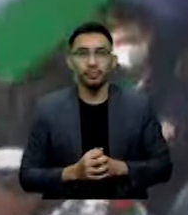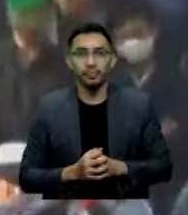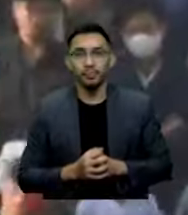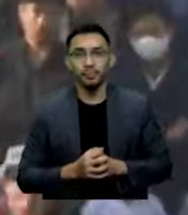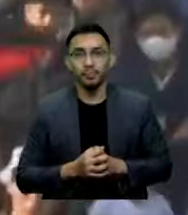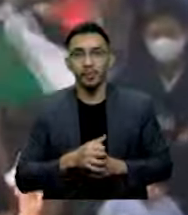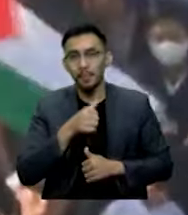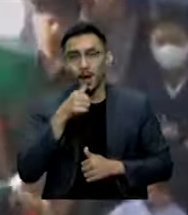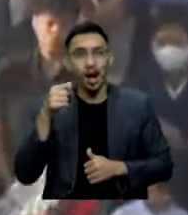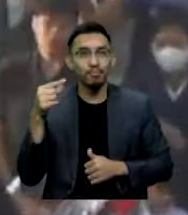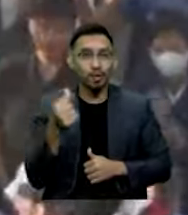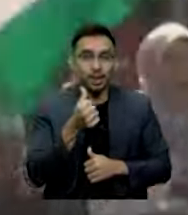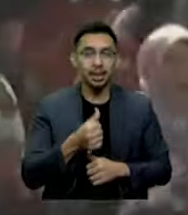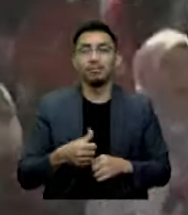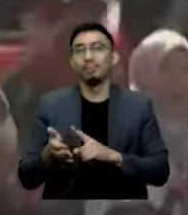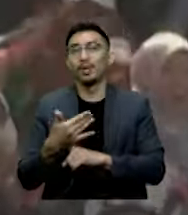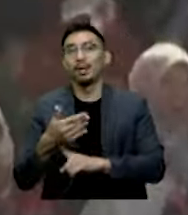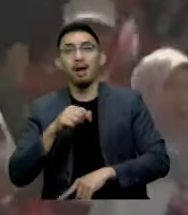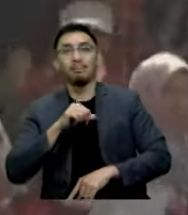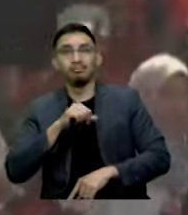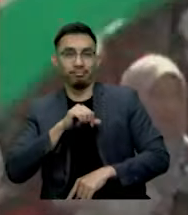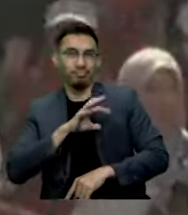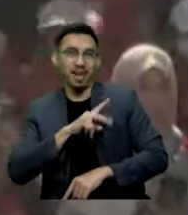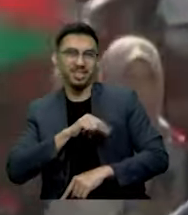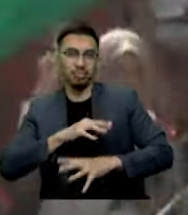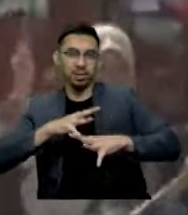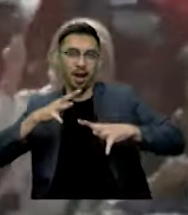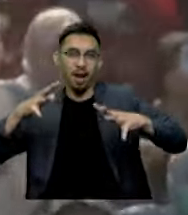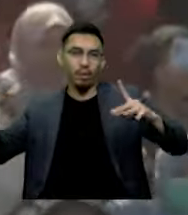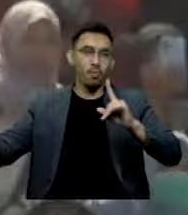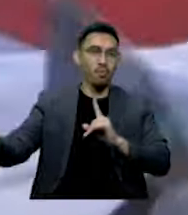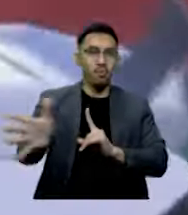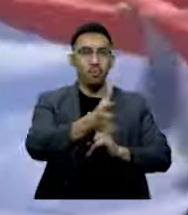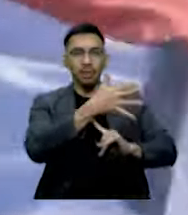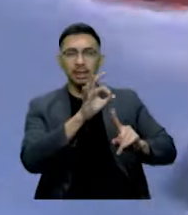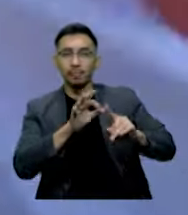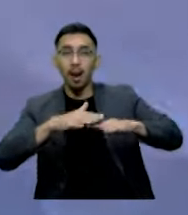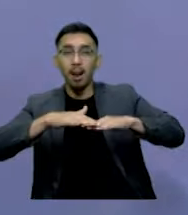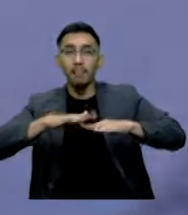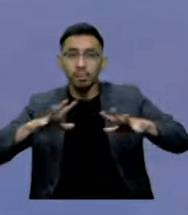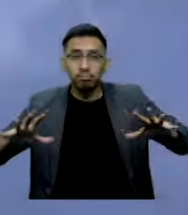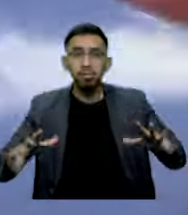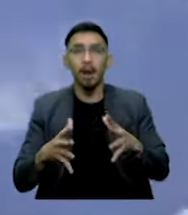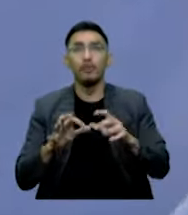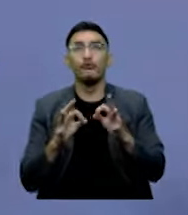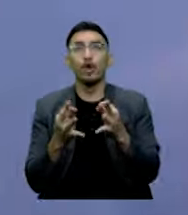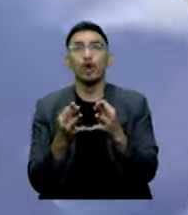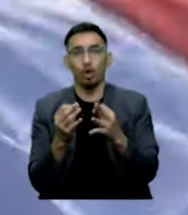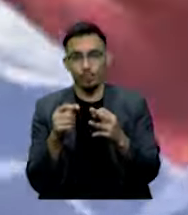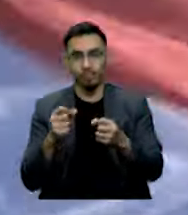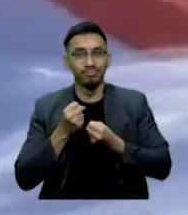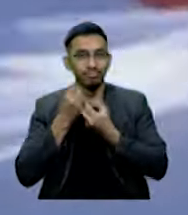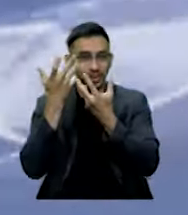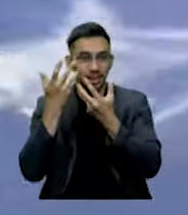Dengan membentangkan bendera merah putih dan bendera Palestina raksasa, ribuan orang yang tergabung dalam forum Ukhuwah Islamiyah ini menggelar